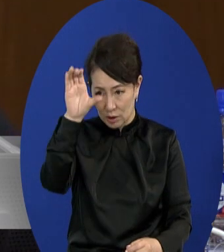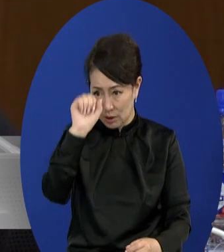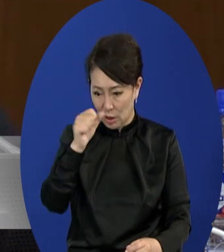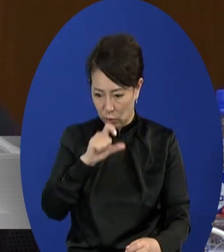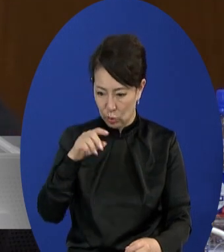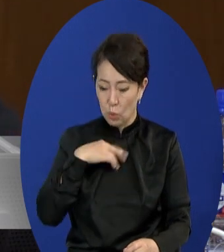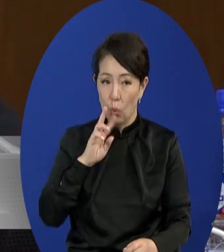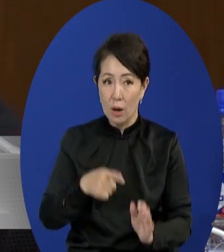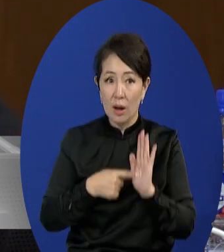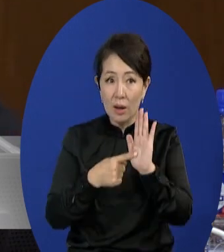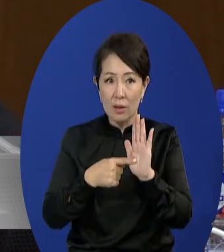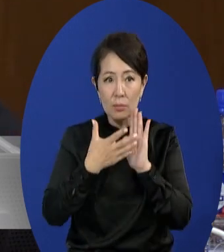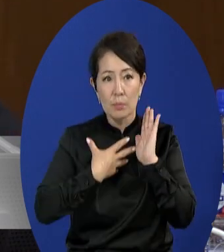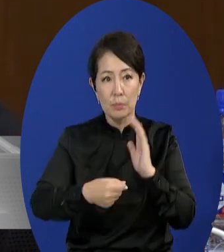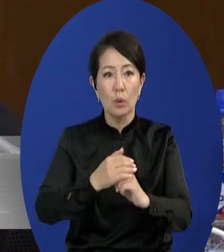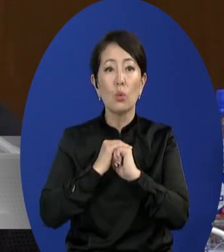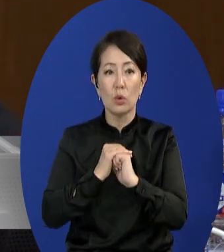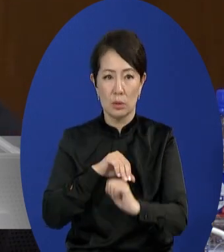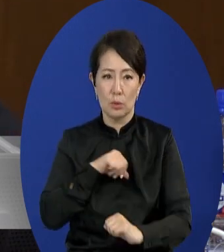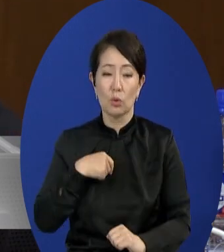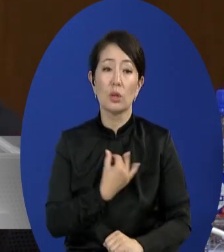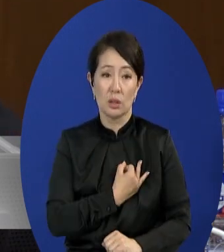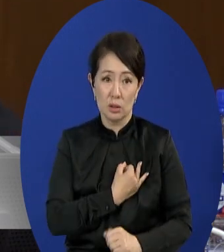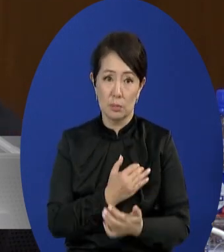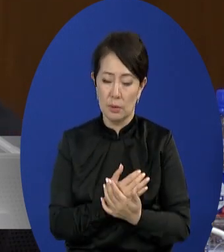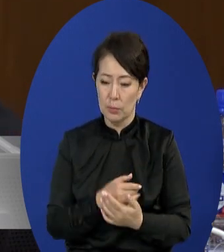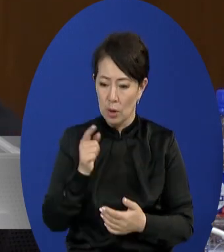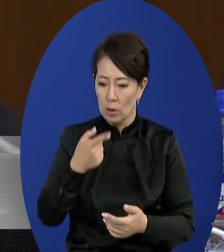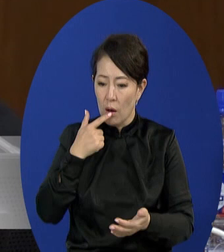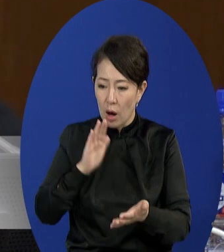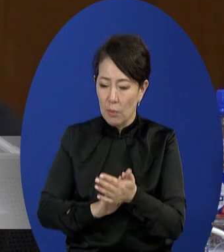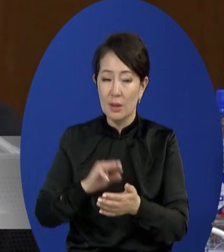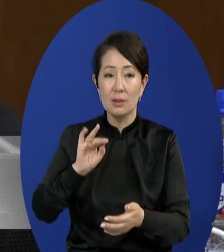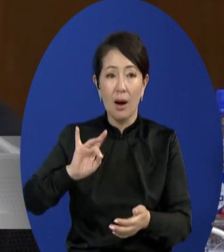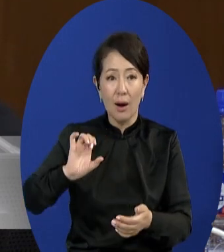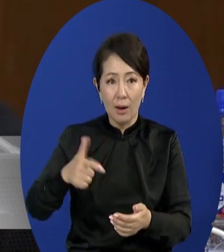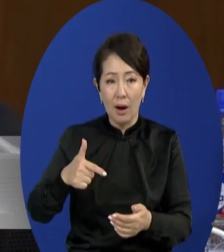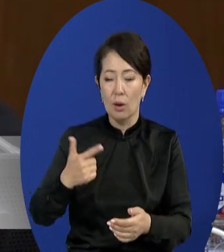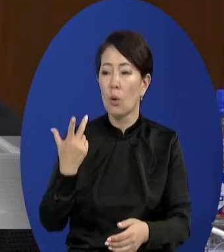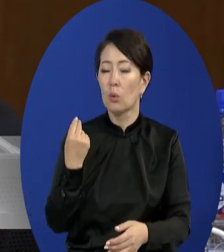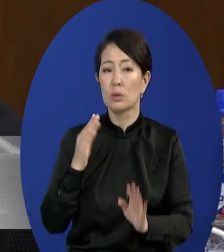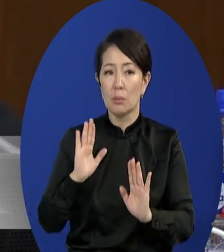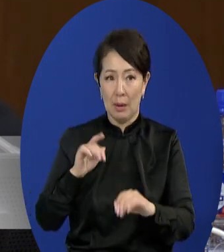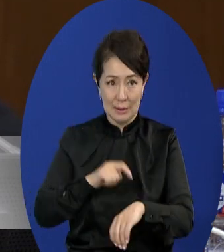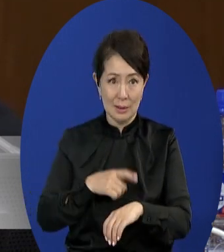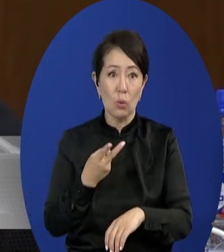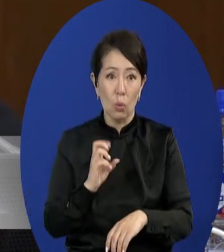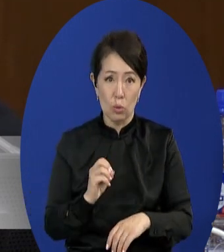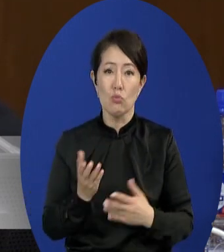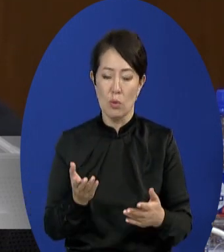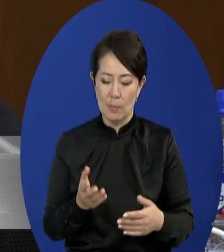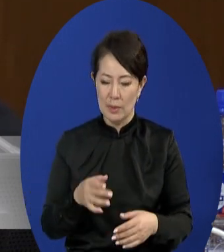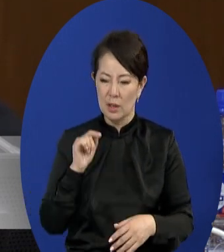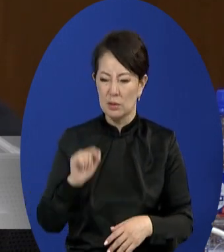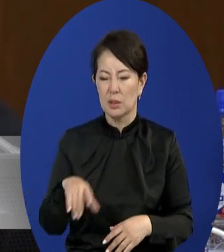байна. Яг л энэ цаг үед бид өргөсөн тангарагтаа үнж явах жинхэнэ цаг үе. Тэрнээс ингийн үед бид нар